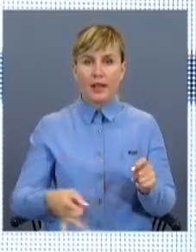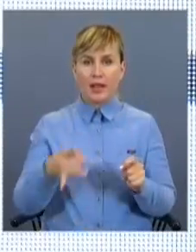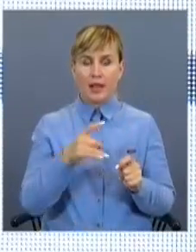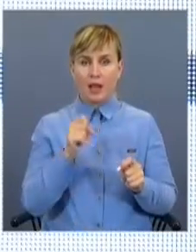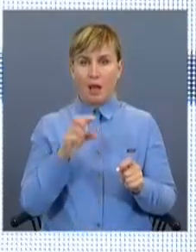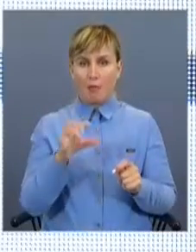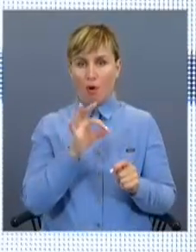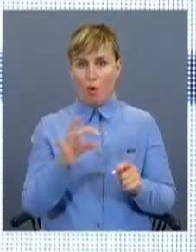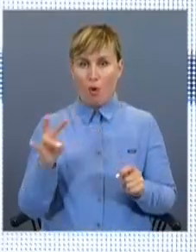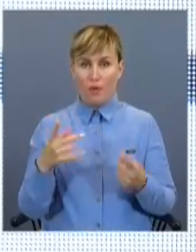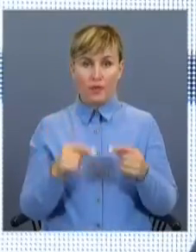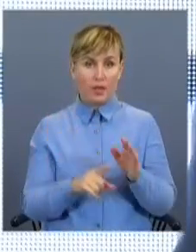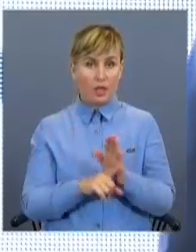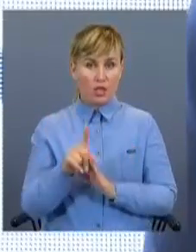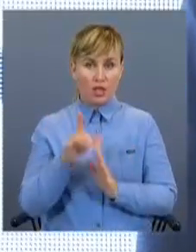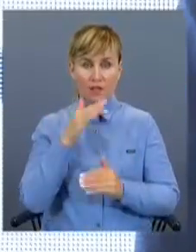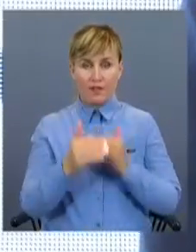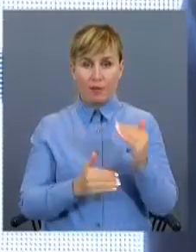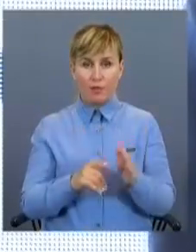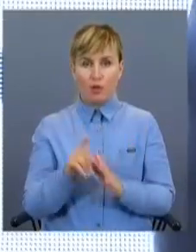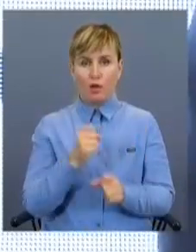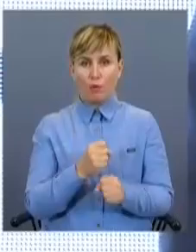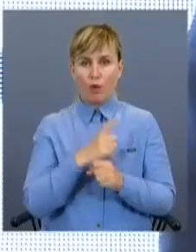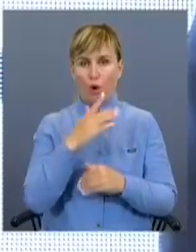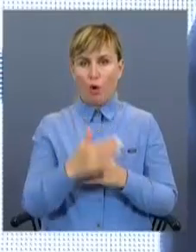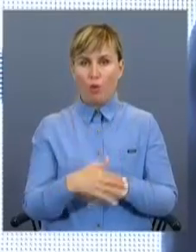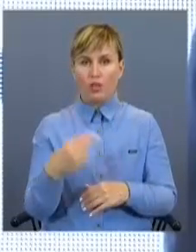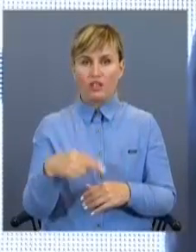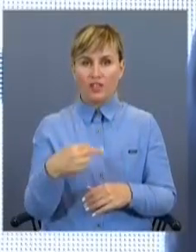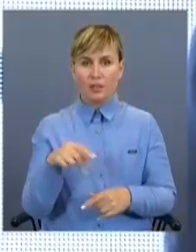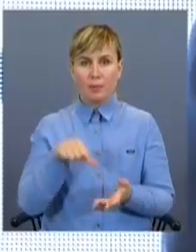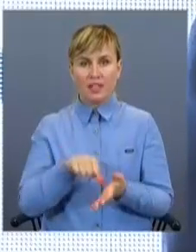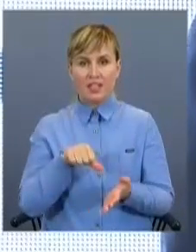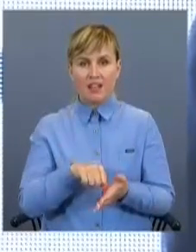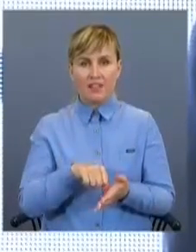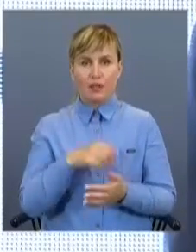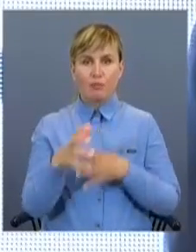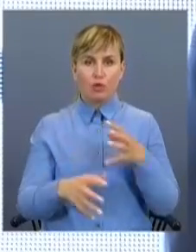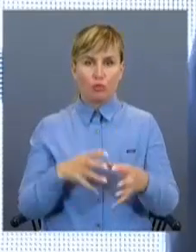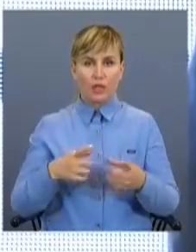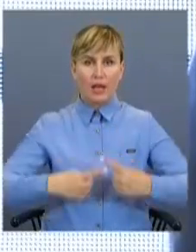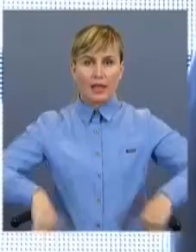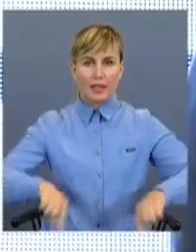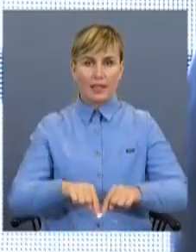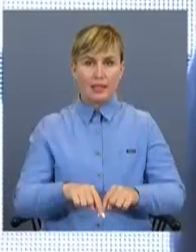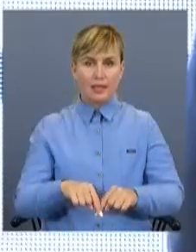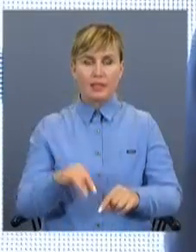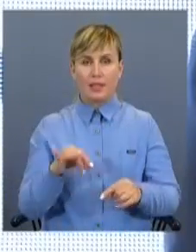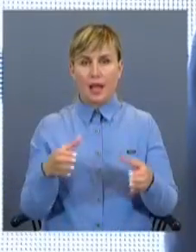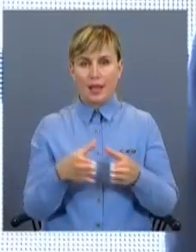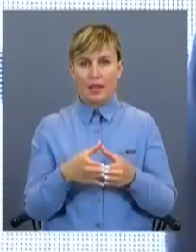хаб ООН, где на начальном этапе начнут работать порядка 20 представительств международных организаций и